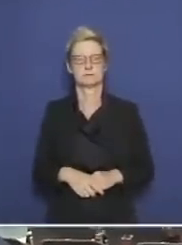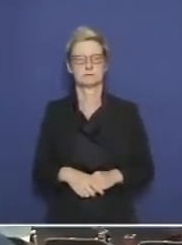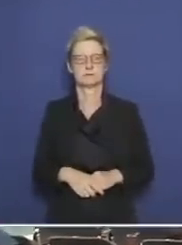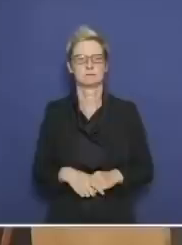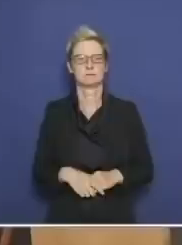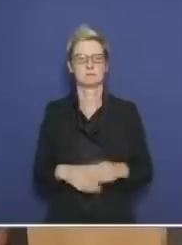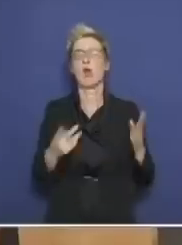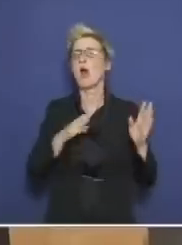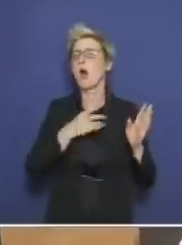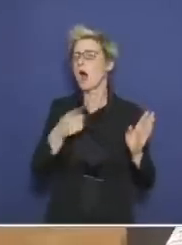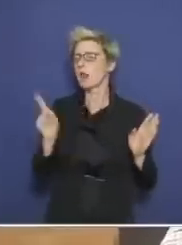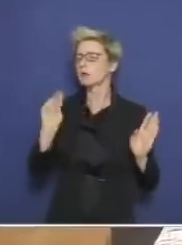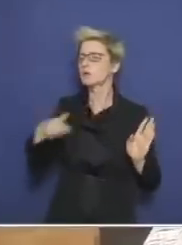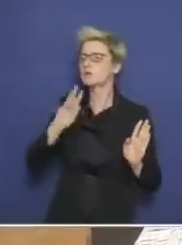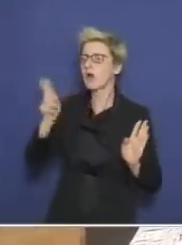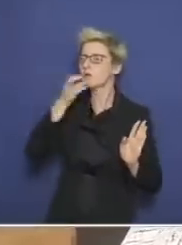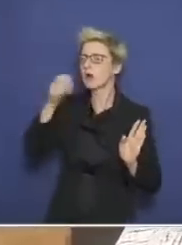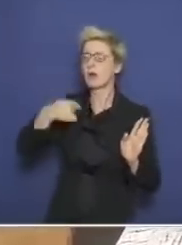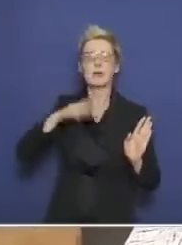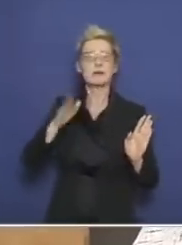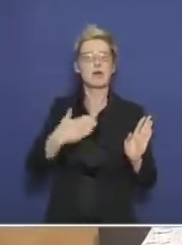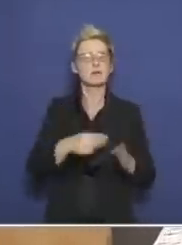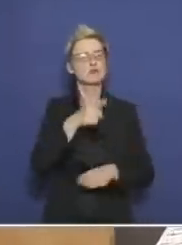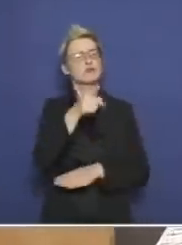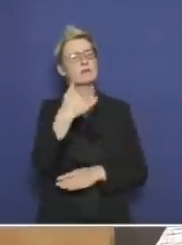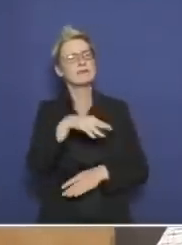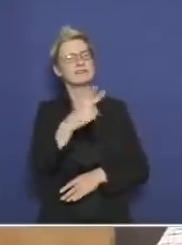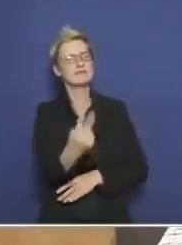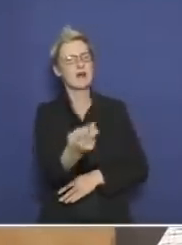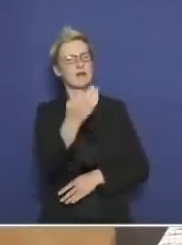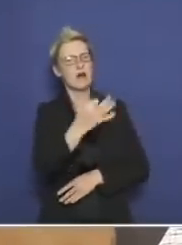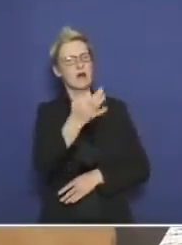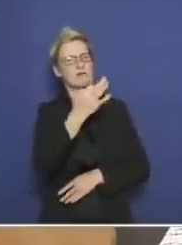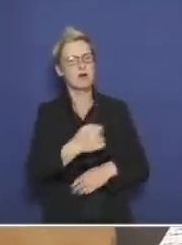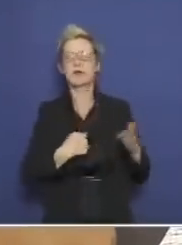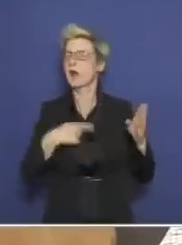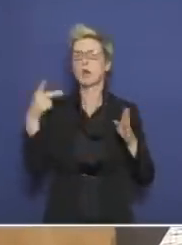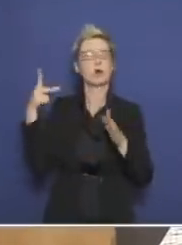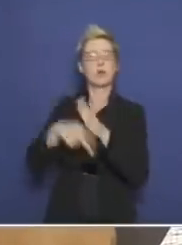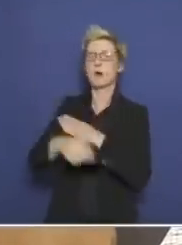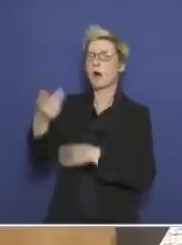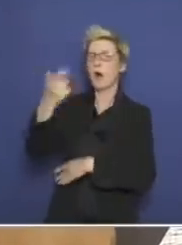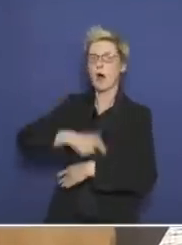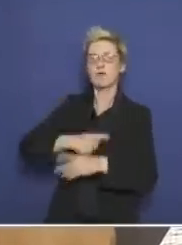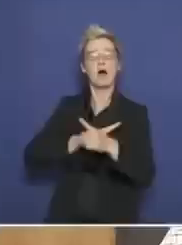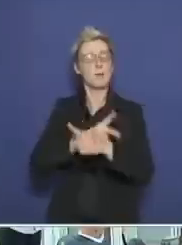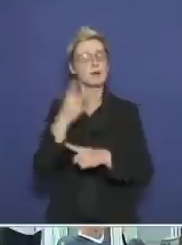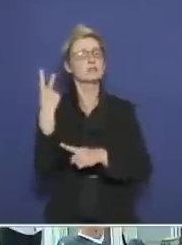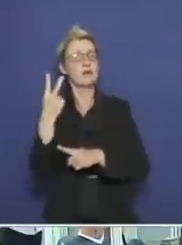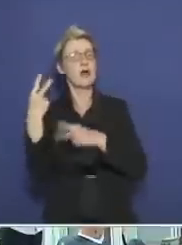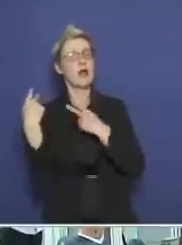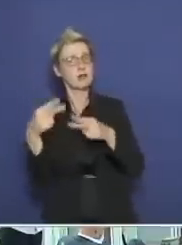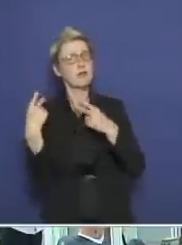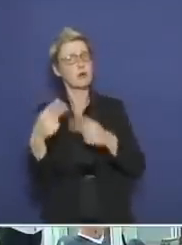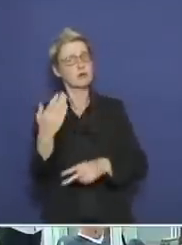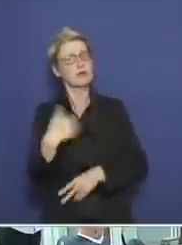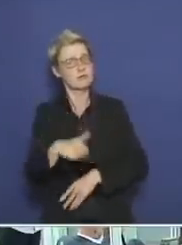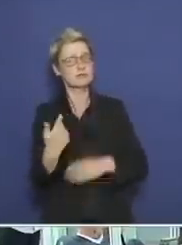Alle dürfen Nachfragen stellen, nur ich nicht. Sie haben zwei Fragen gestellt. Nein, Sie haben mich unterbrochen in der zweiten Frage. Sie haben aber zwei Antworten